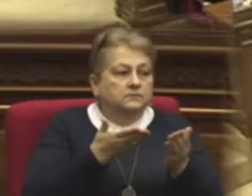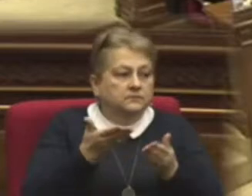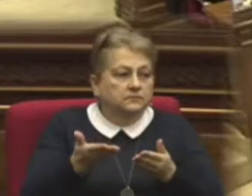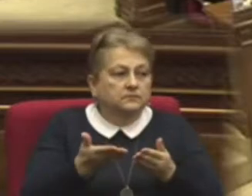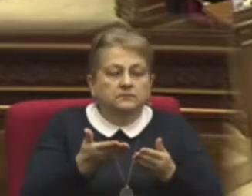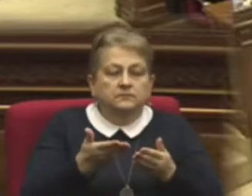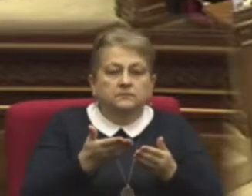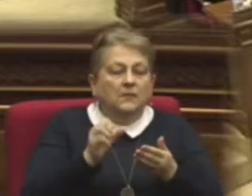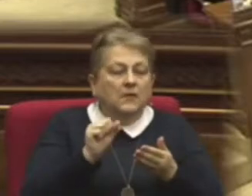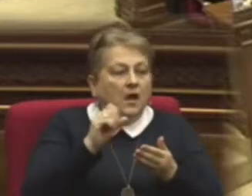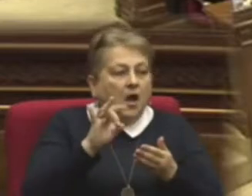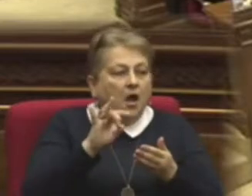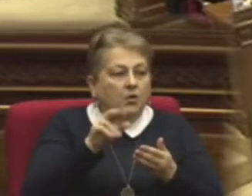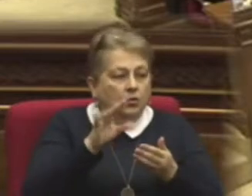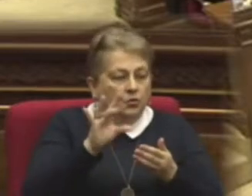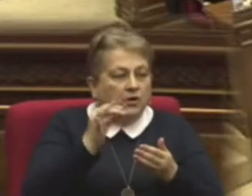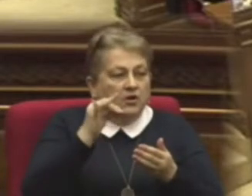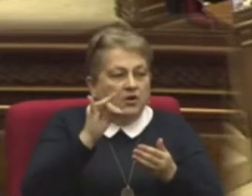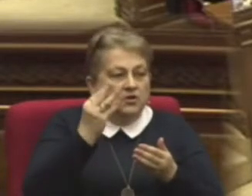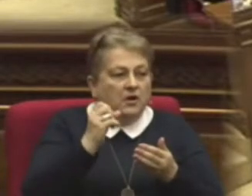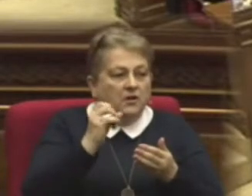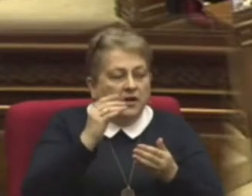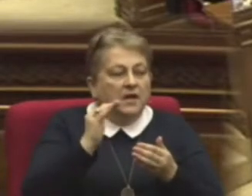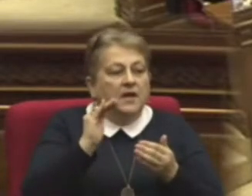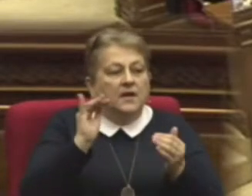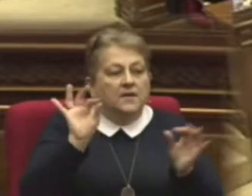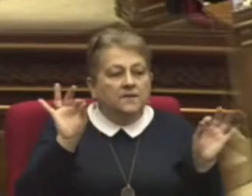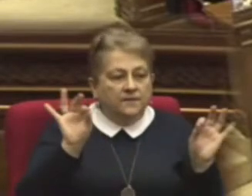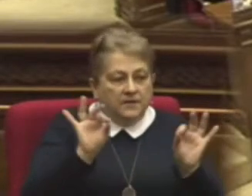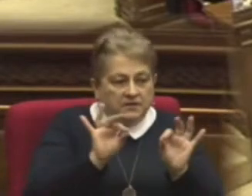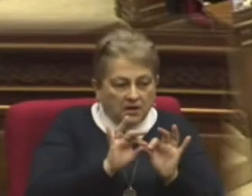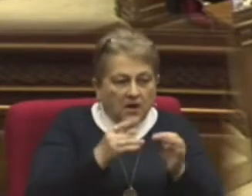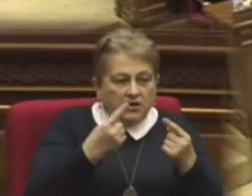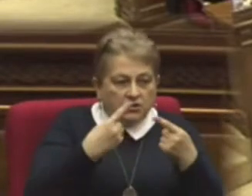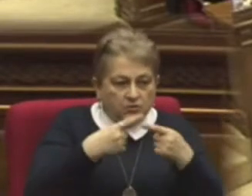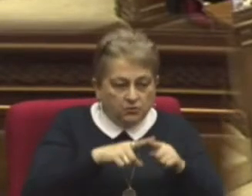եմ հրավիրում Արթուր Իշխանյանին, ֆիզիկայի ինստիտուտի թղթակից։